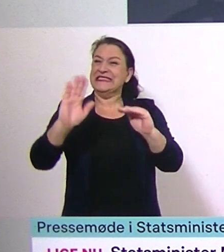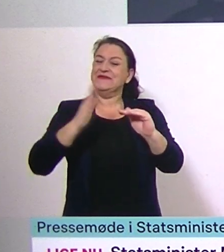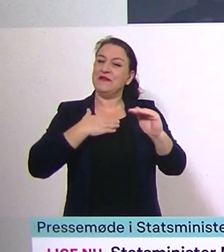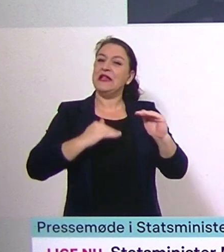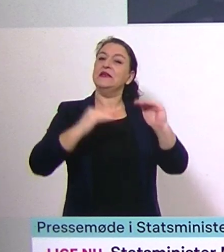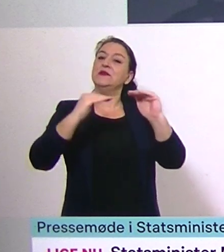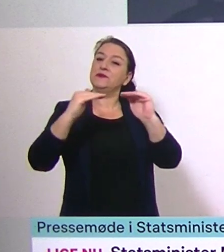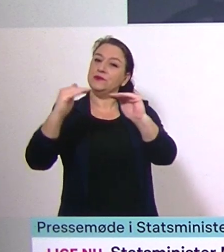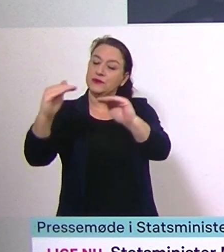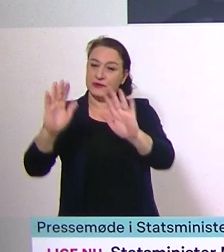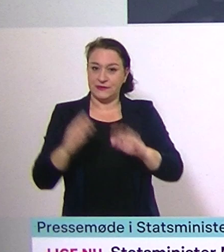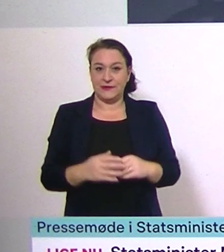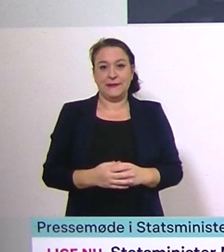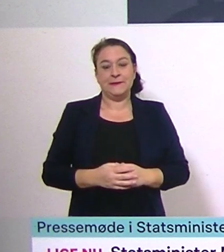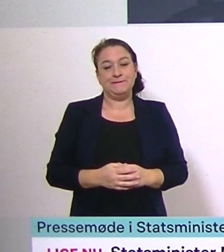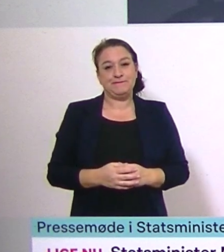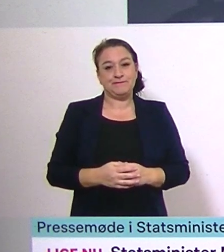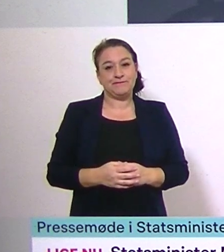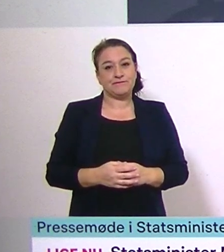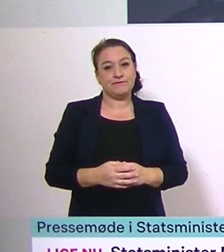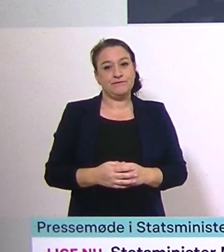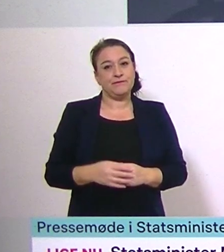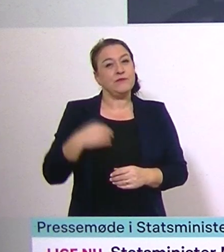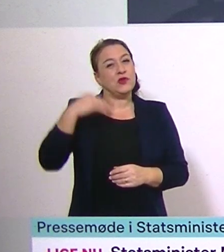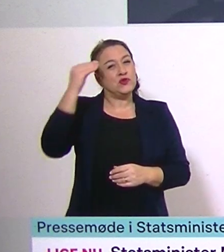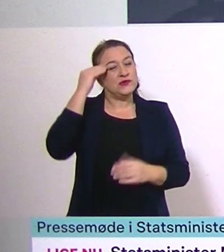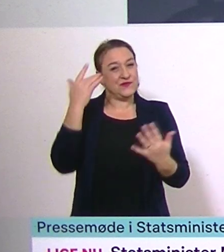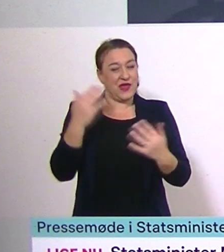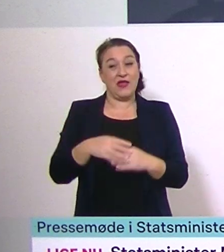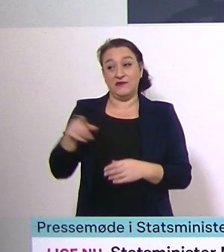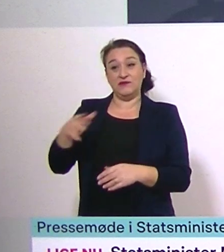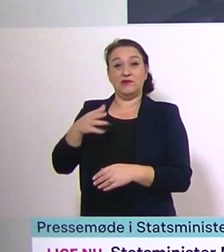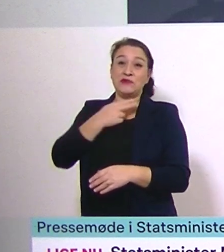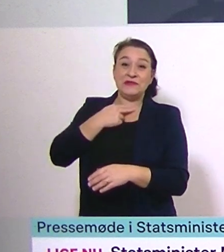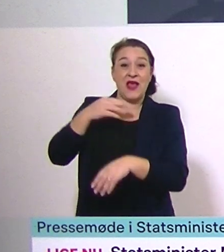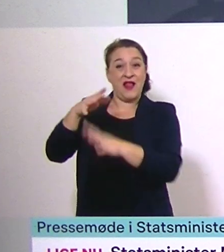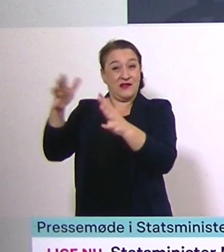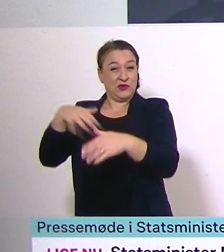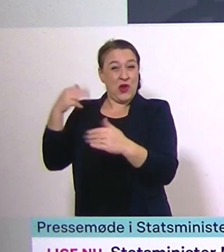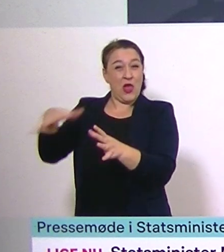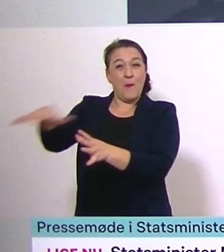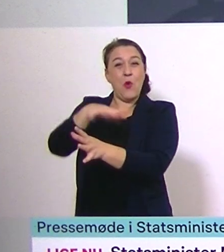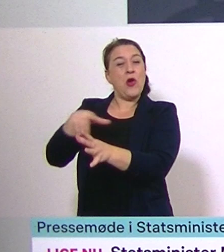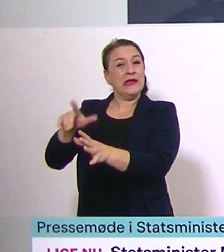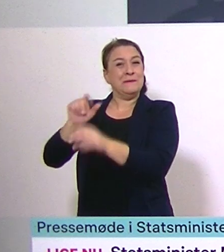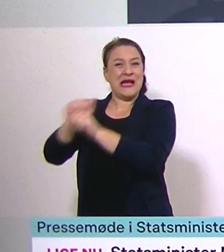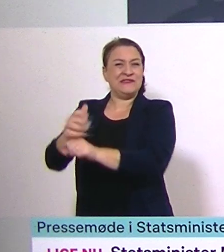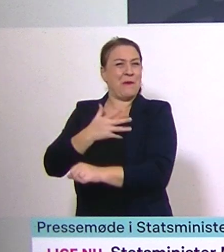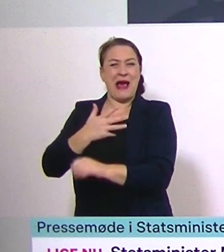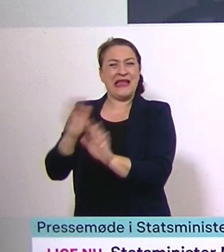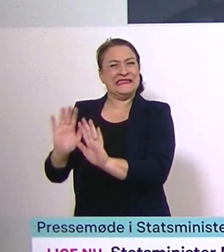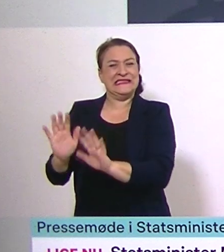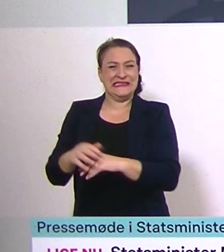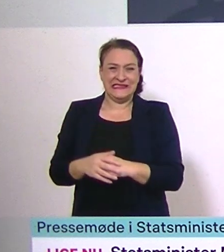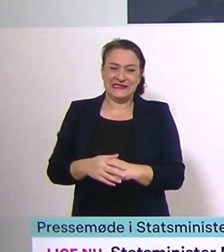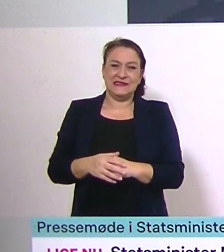skal huske alle sammen, at presset på sundhedsvæsenet er forsinket. De indlæggelser og